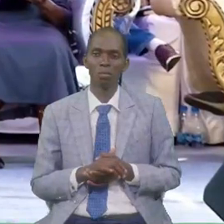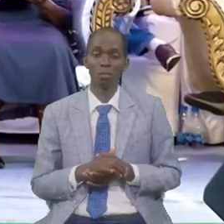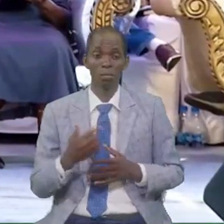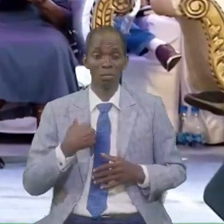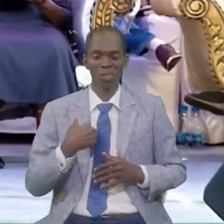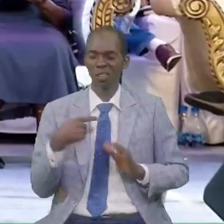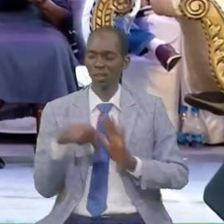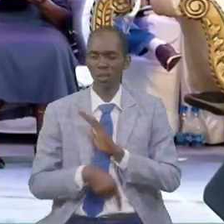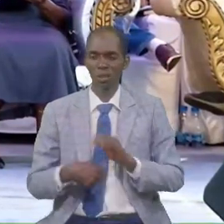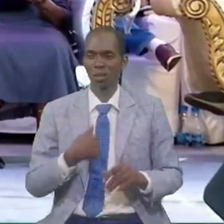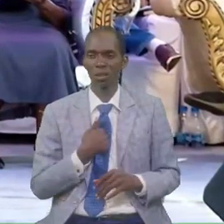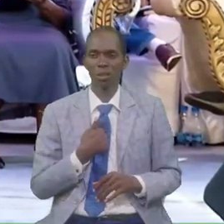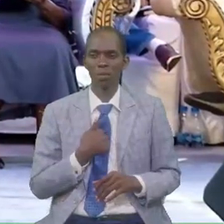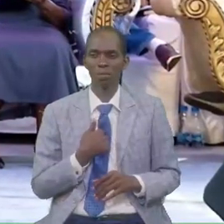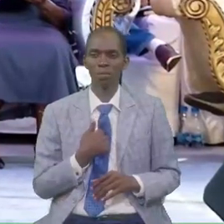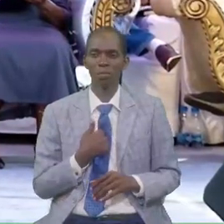Allez me tuer.